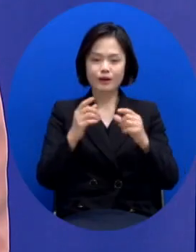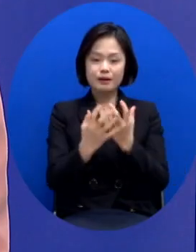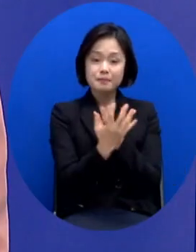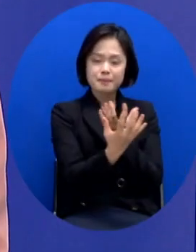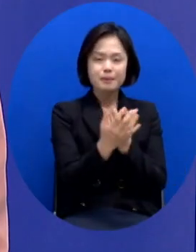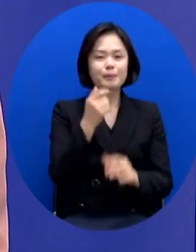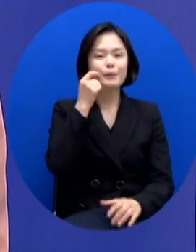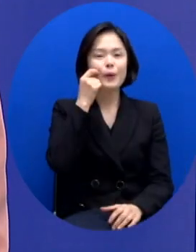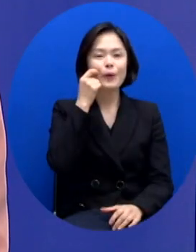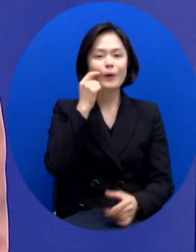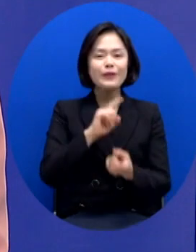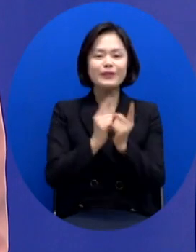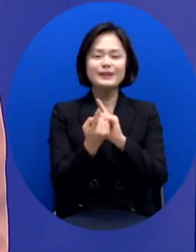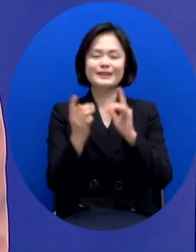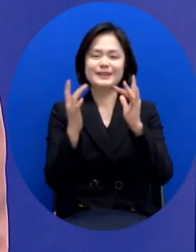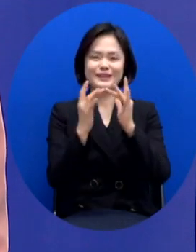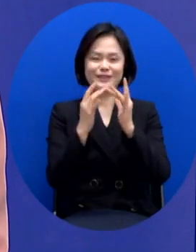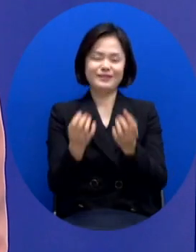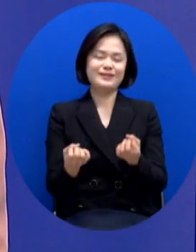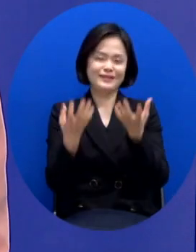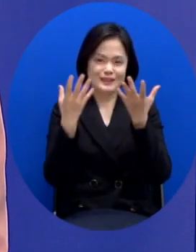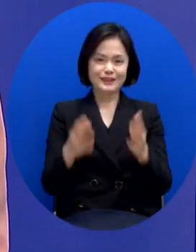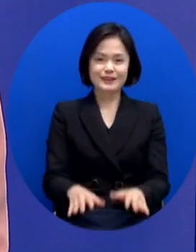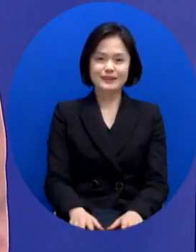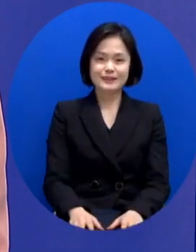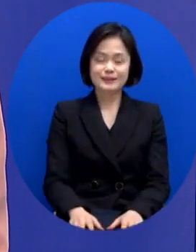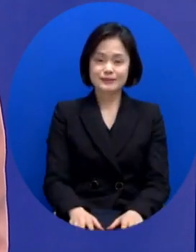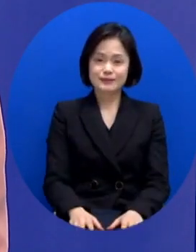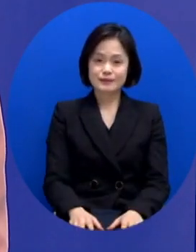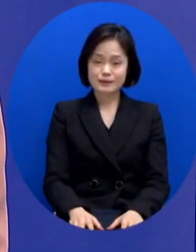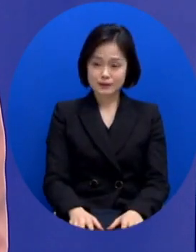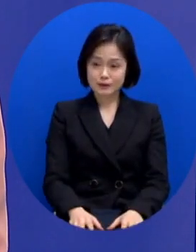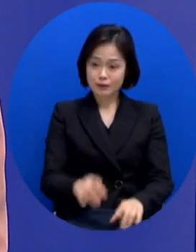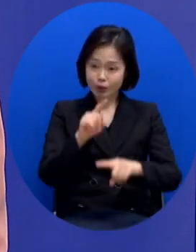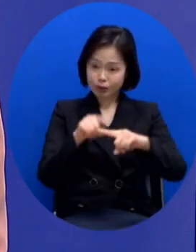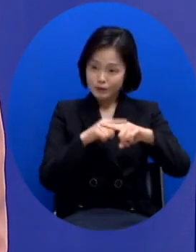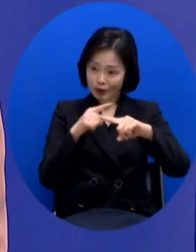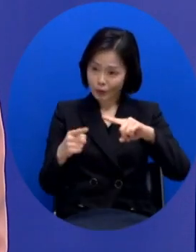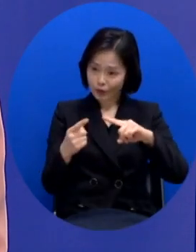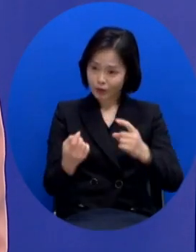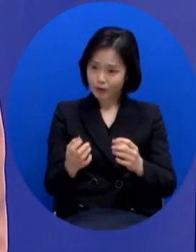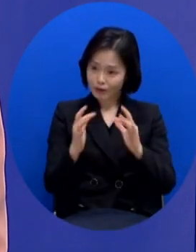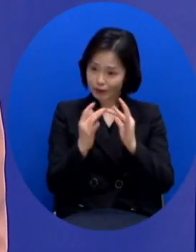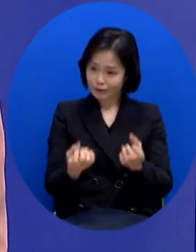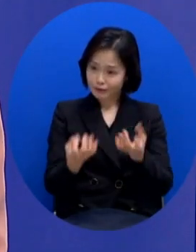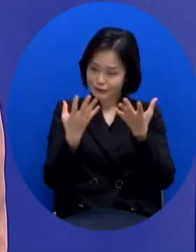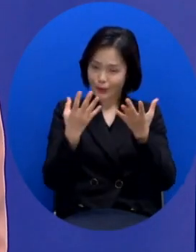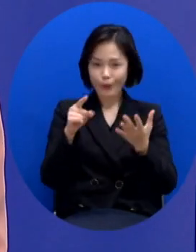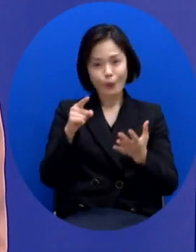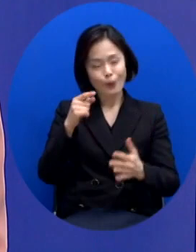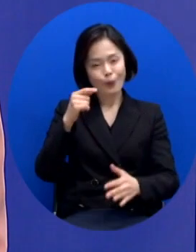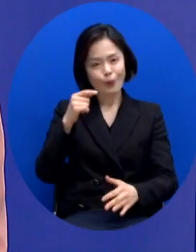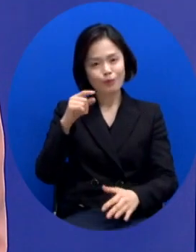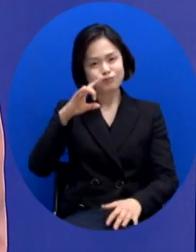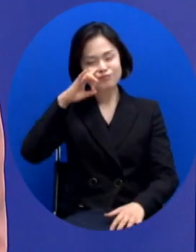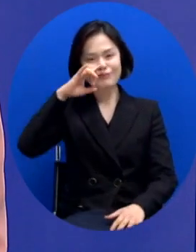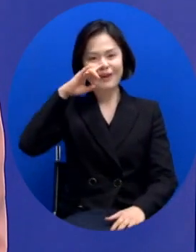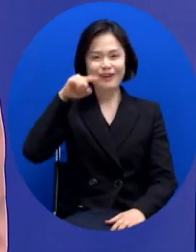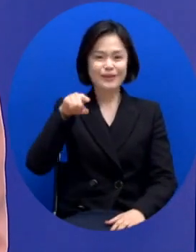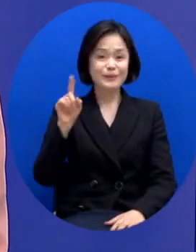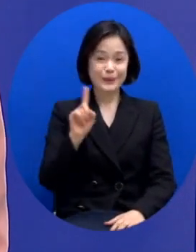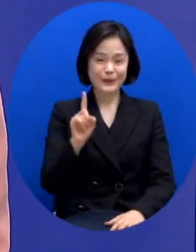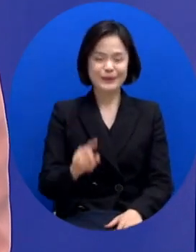라든지 페이 같은것은 비대면 으로 하는게 좀 익숙해 졌는데 대회인 또 비대면 을 한다는 게 좀 생소하게 느껴지기도 합니다 어떤 방식으로 진행이